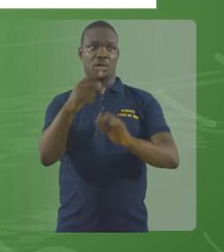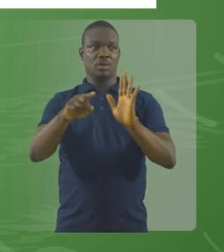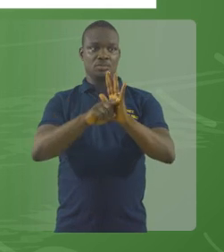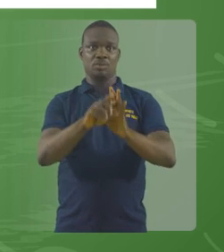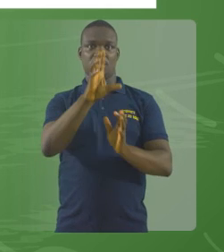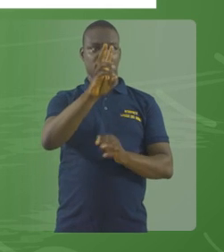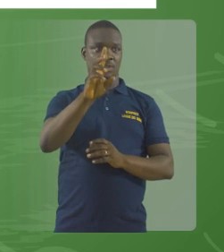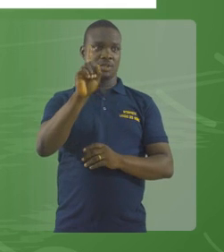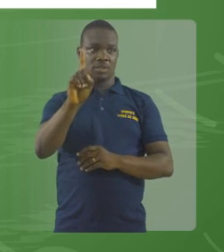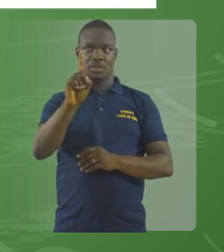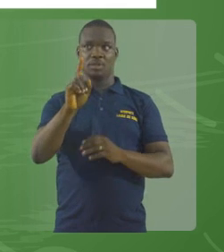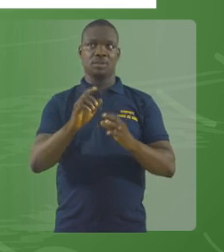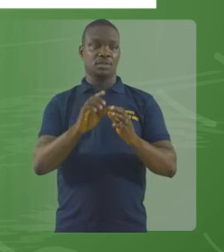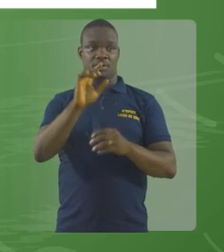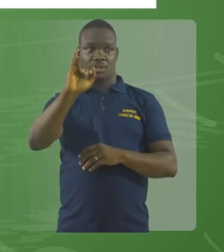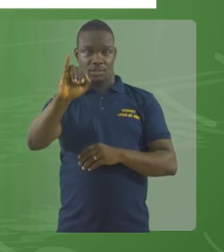6i.